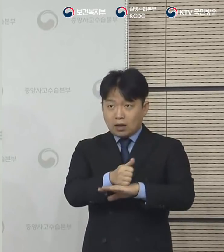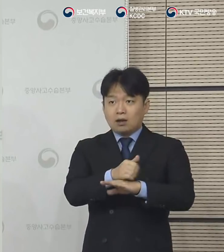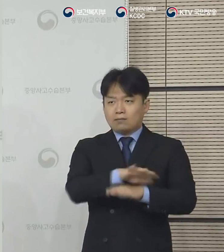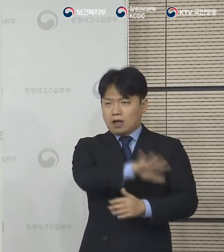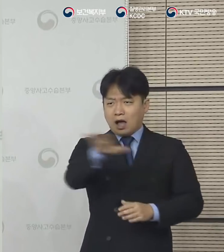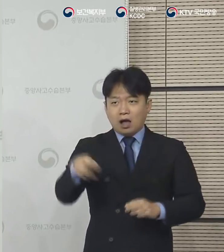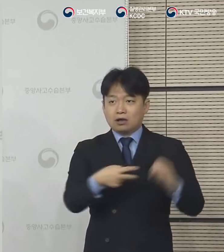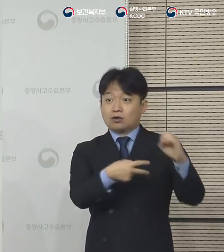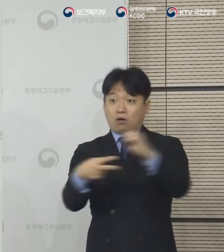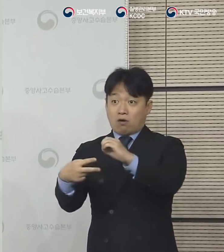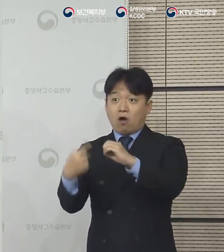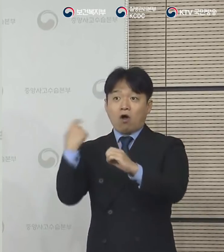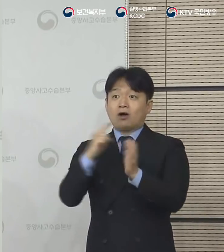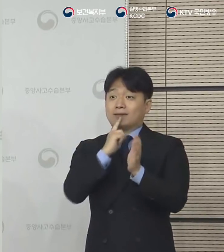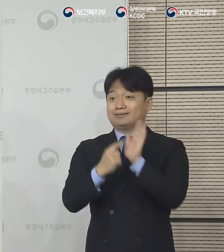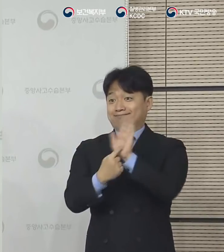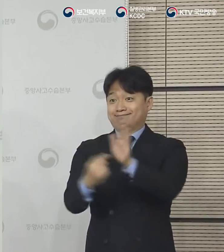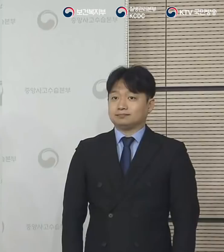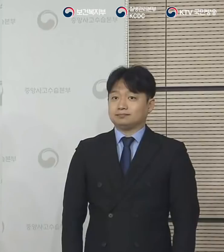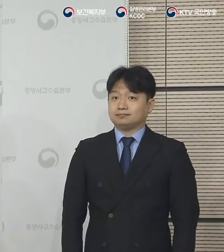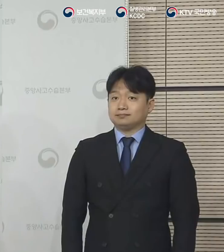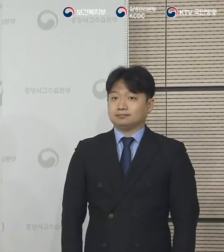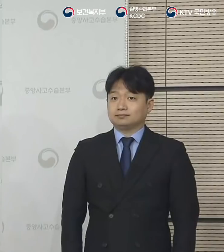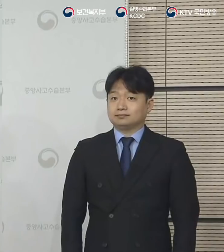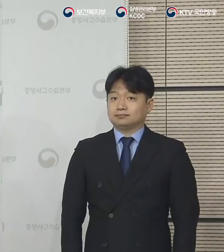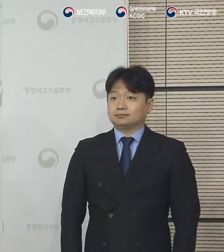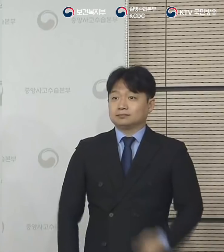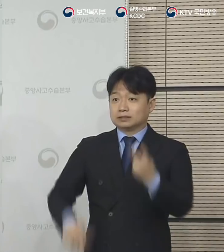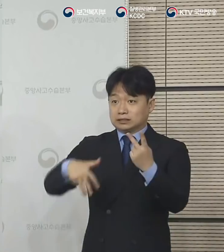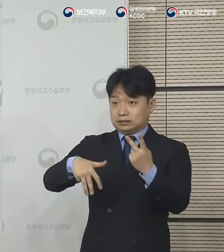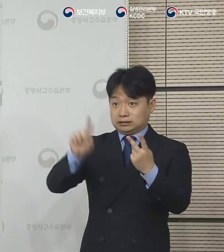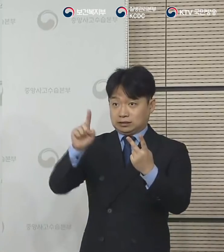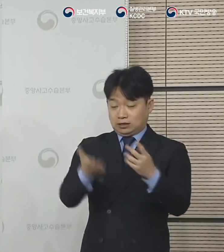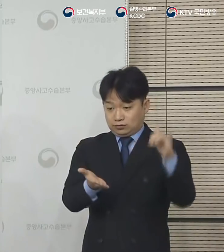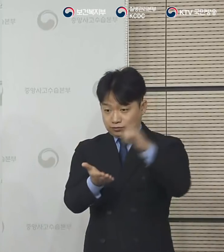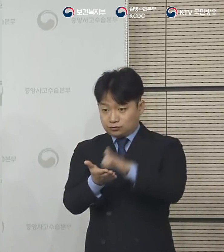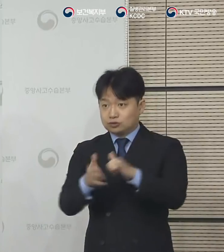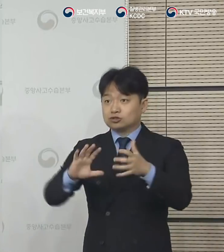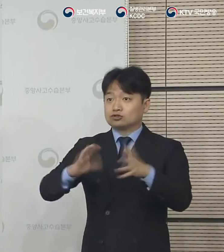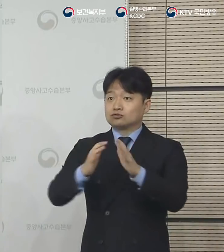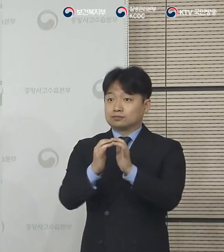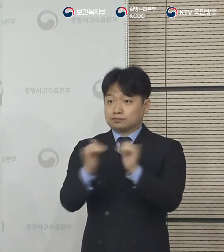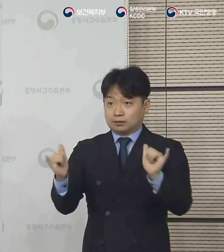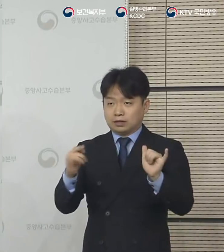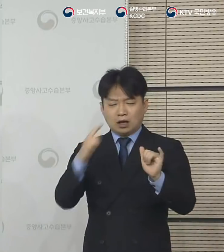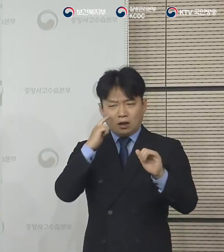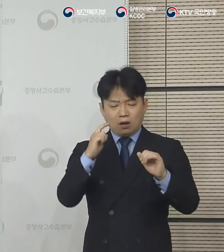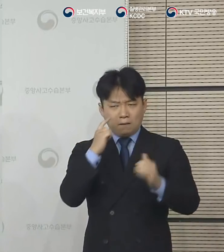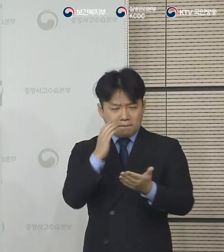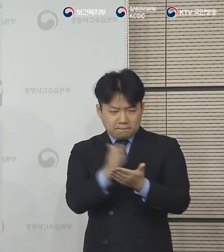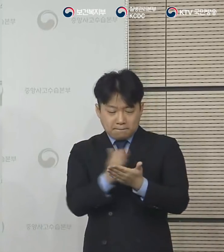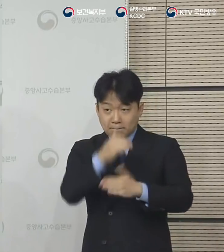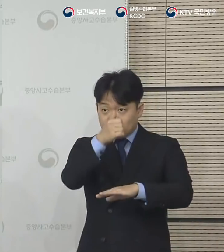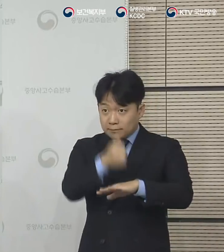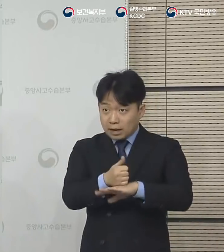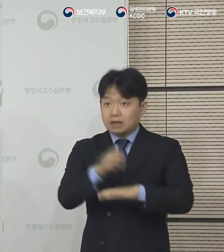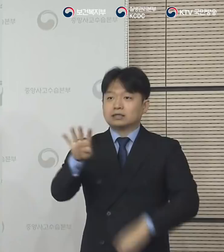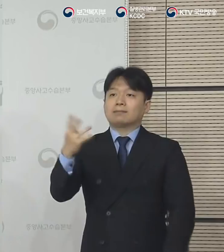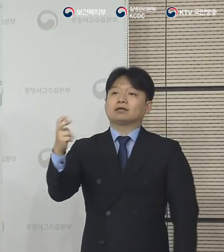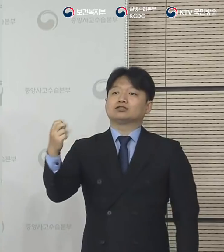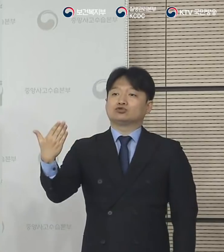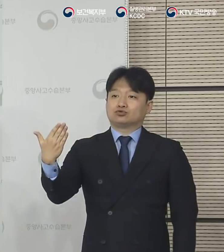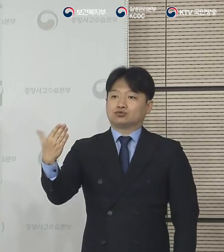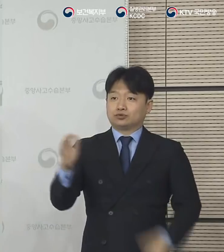음성이었다는 것은 어제 발표한 바 있습니다. 2차 귀국 국민 등에 대한 진단검사 결과도